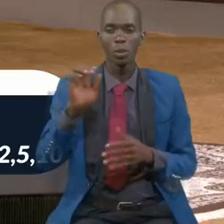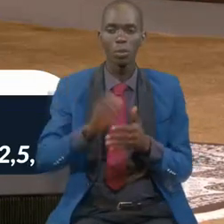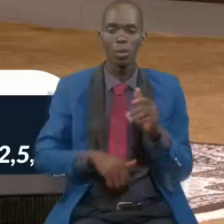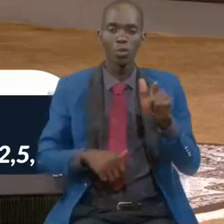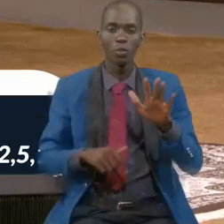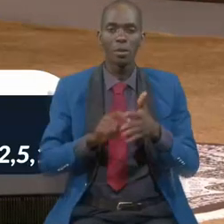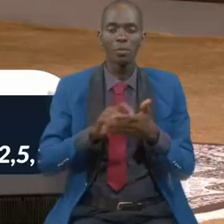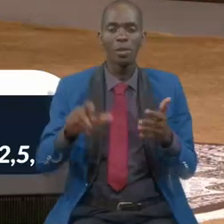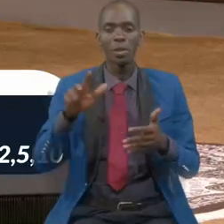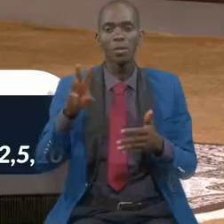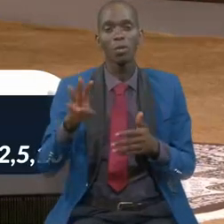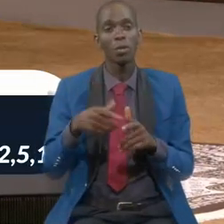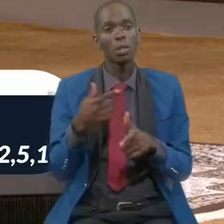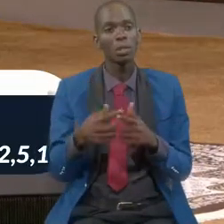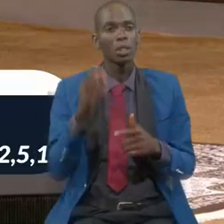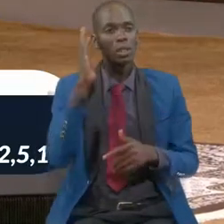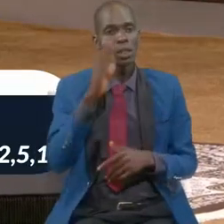chapitre 25,